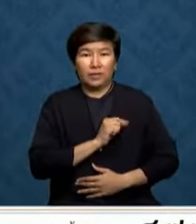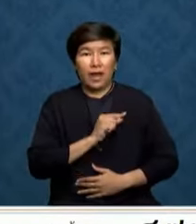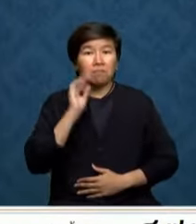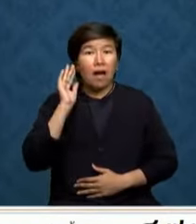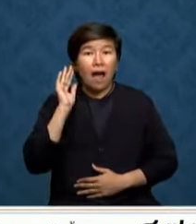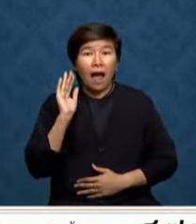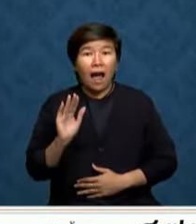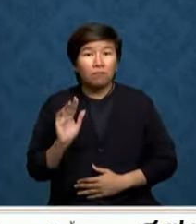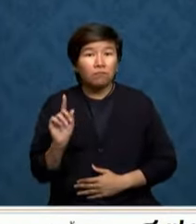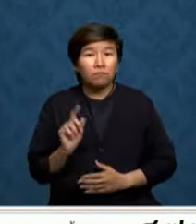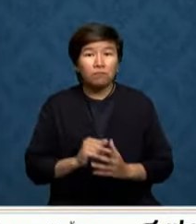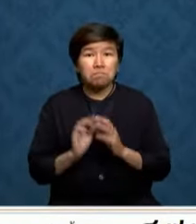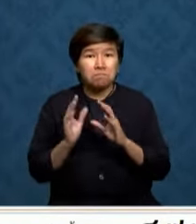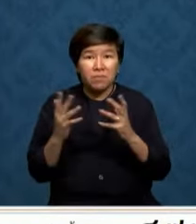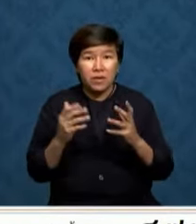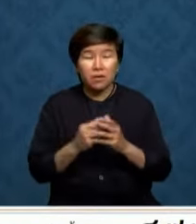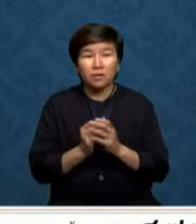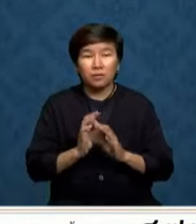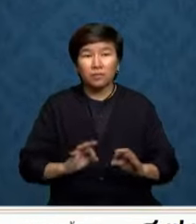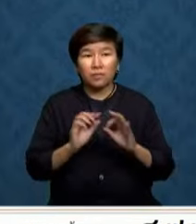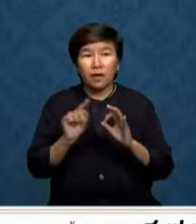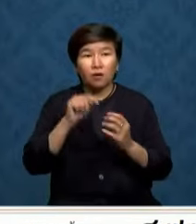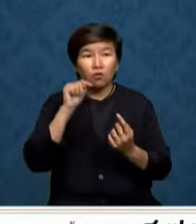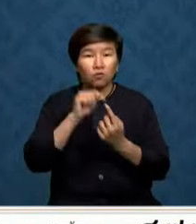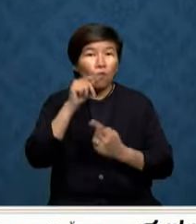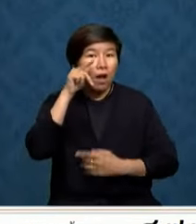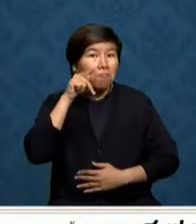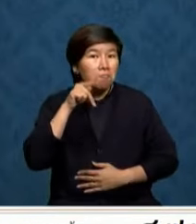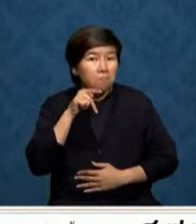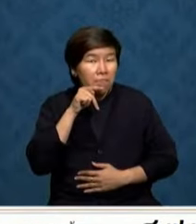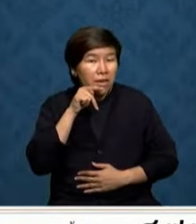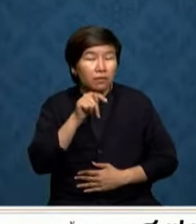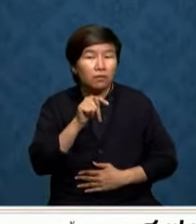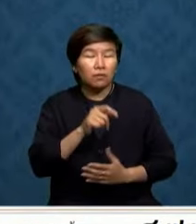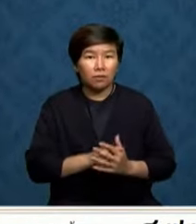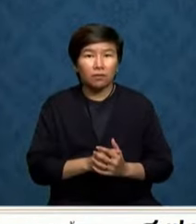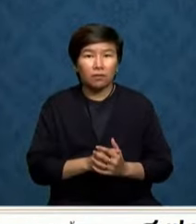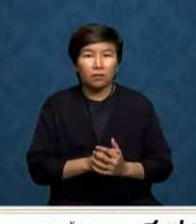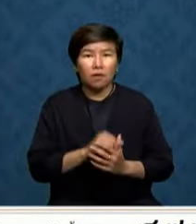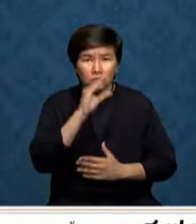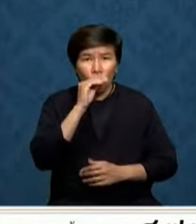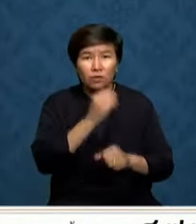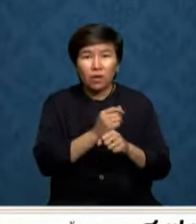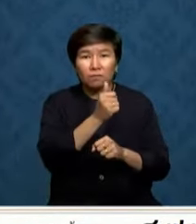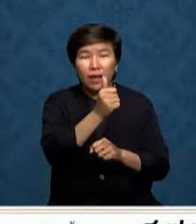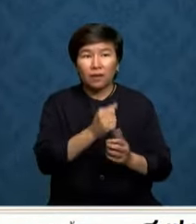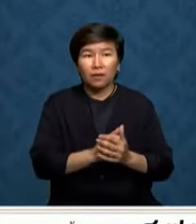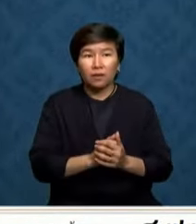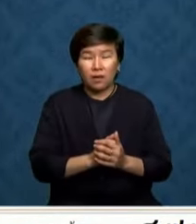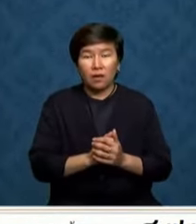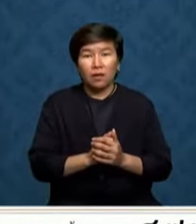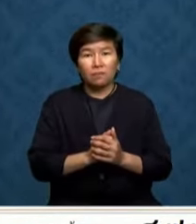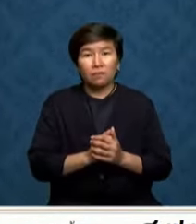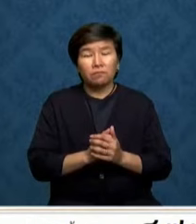ได้ห้ามว่าเราจะต้องไม่พูดถึงเรื่องเพศศึกษาแต่บางเรื่องการปล่อยอิสระ